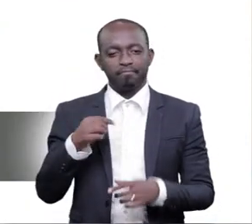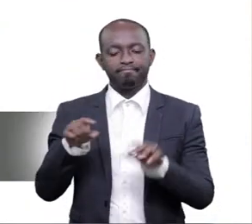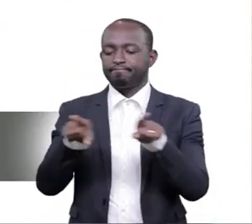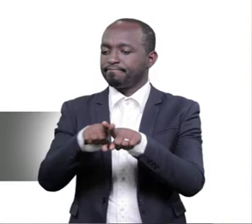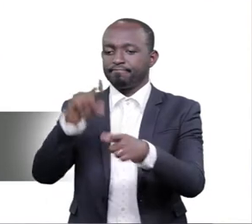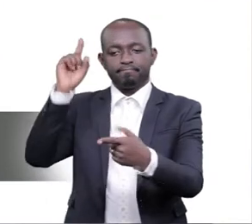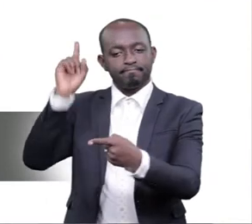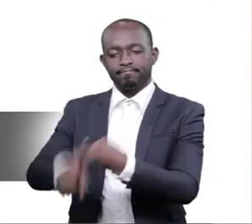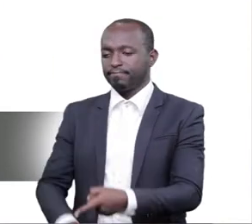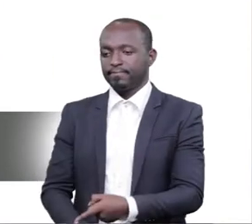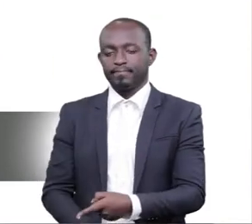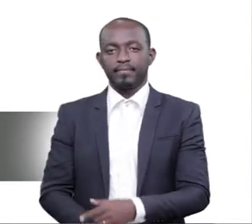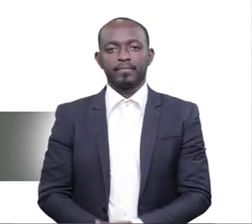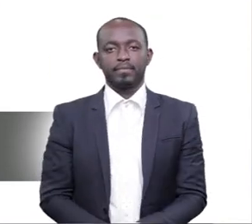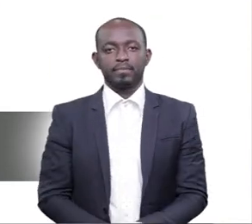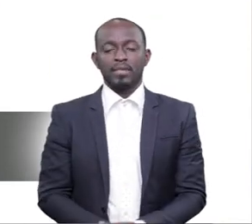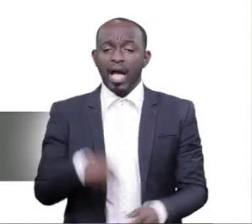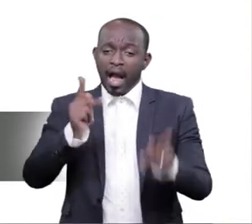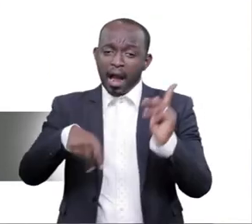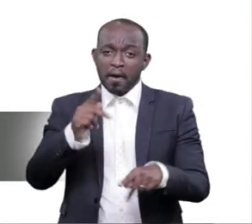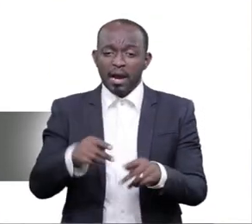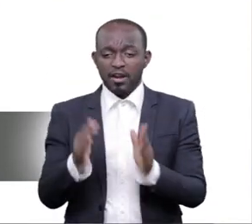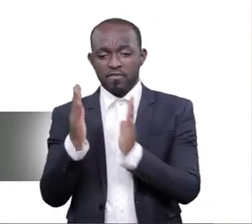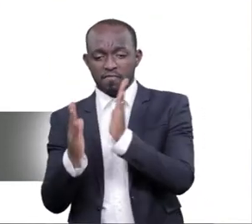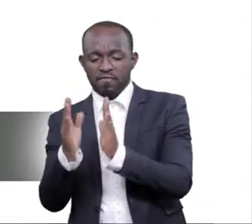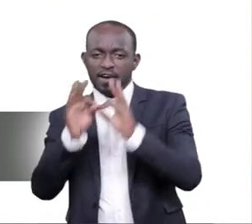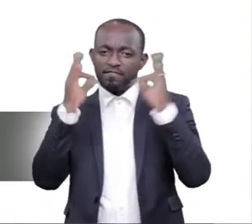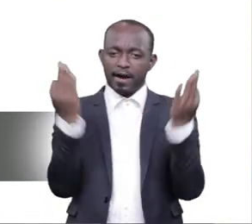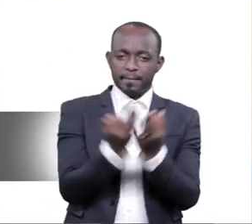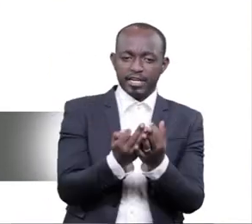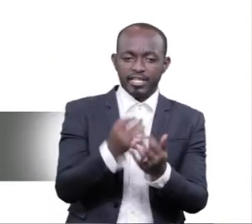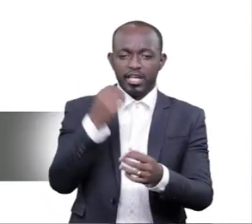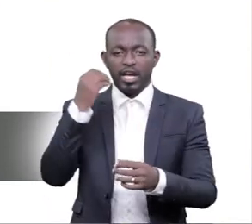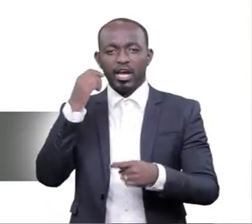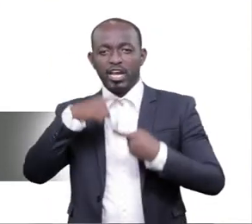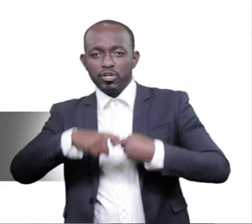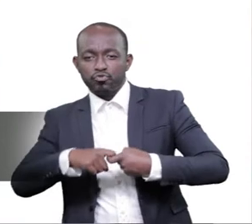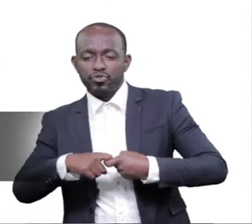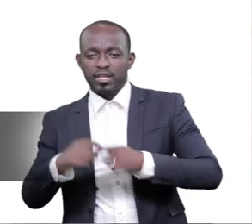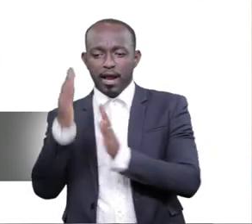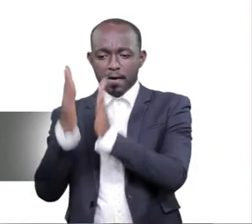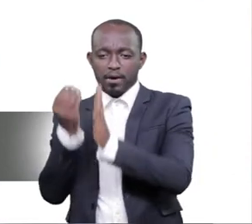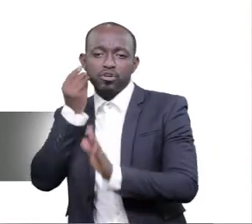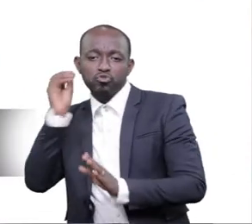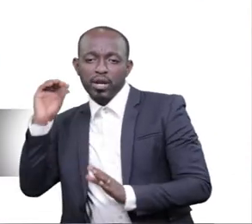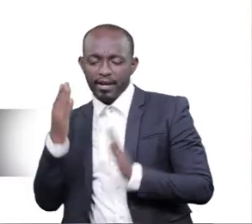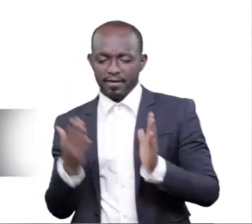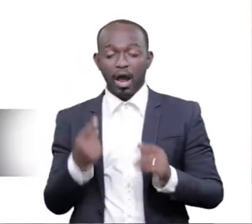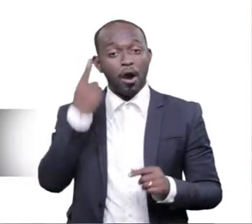nabo babana abamukikije baba umuryango abaturanyi nabo niko